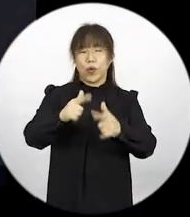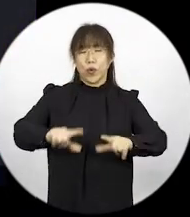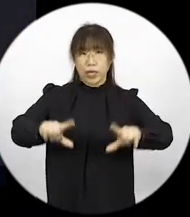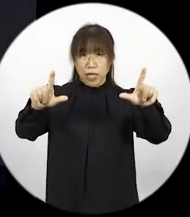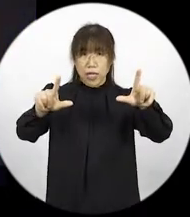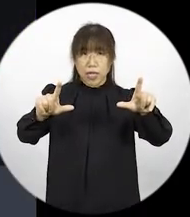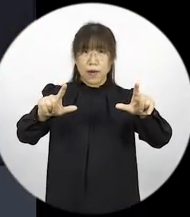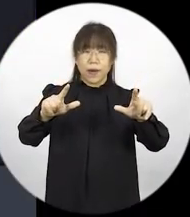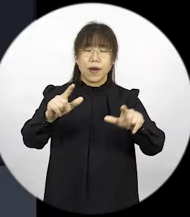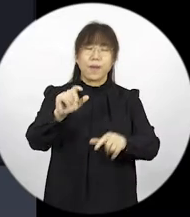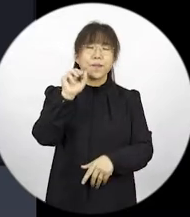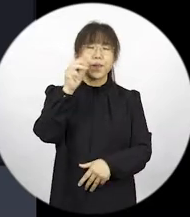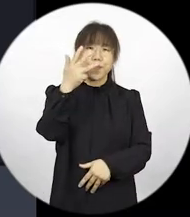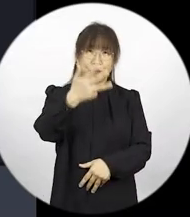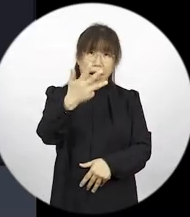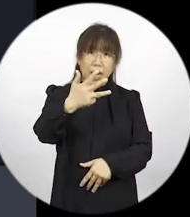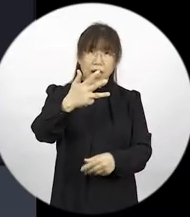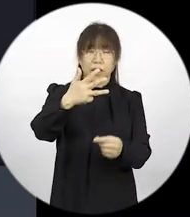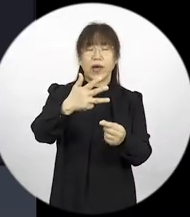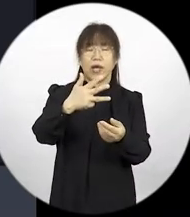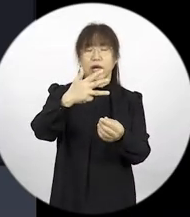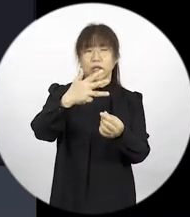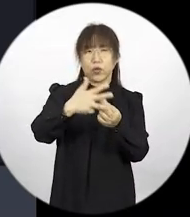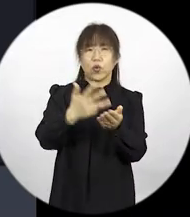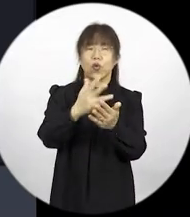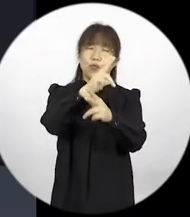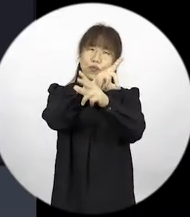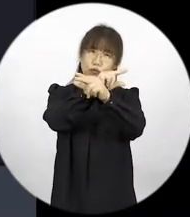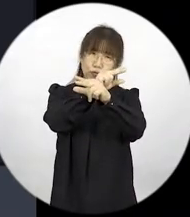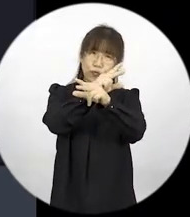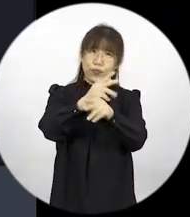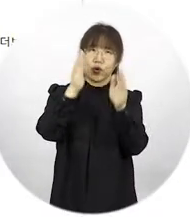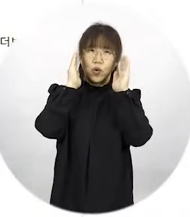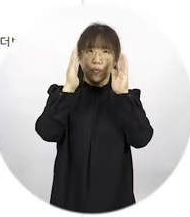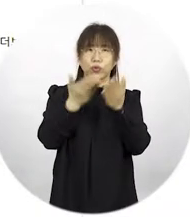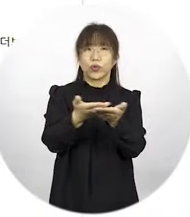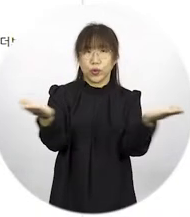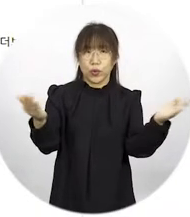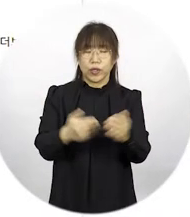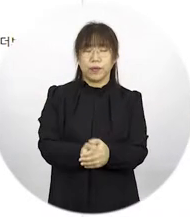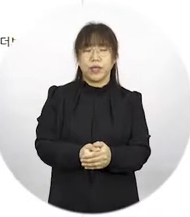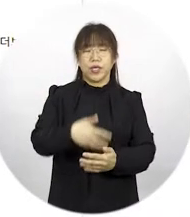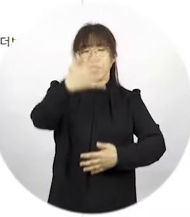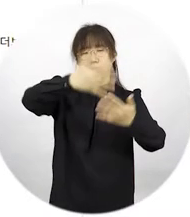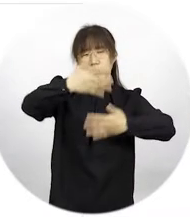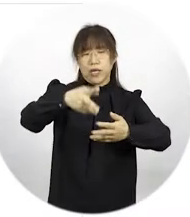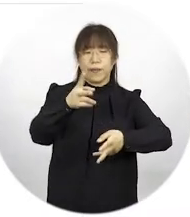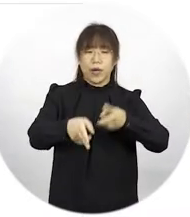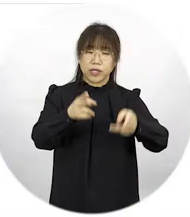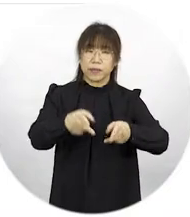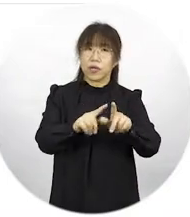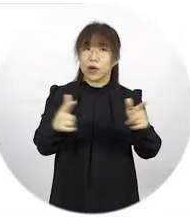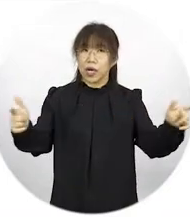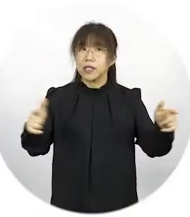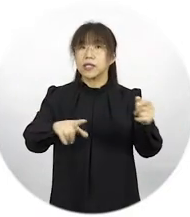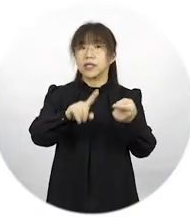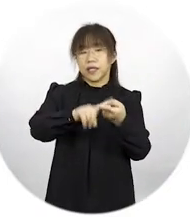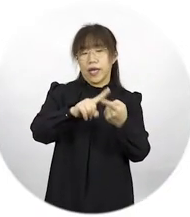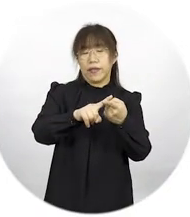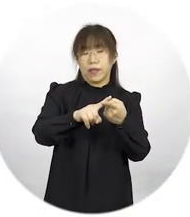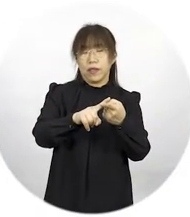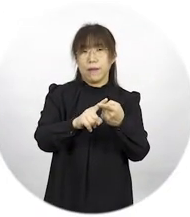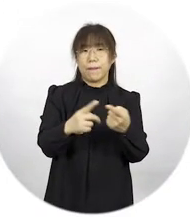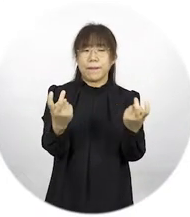목요일 8회에 걸쳐 줌어플을 통해 강의가 진행됩니다. 또 영상 편집, 시각 효과 등 영상 편집